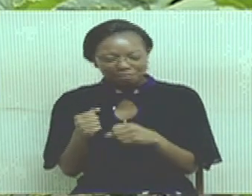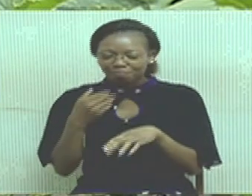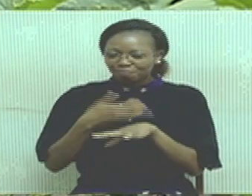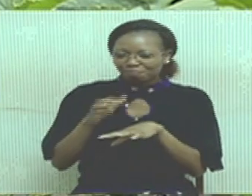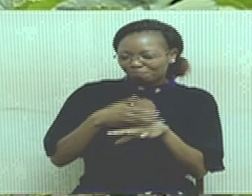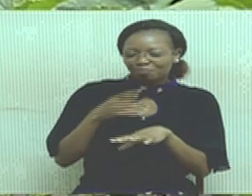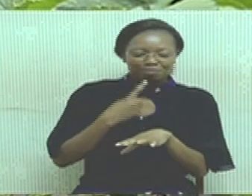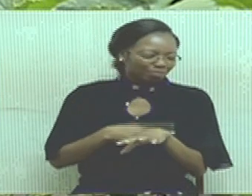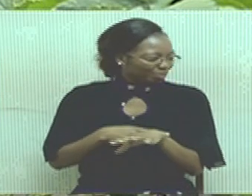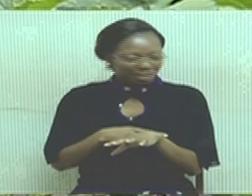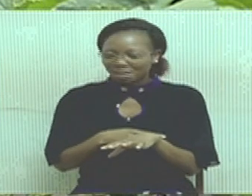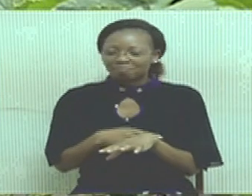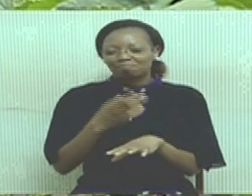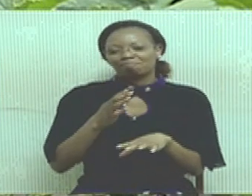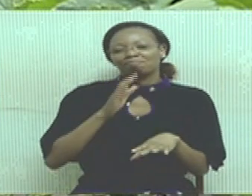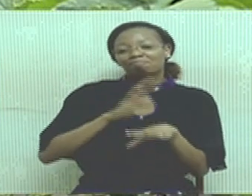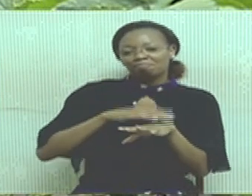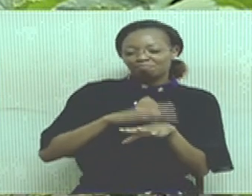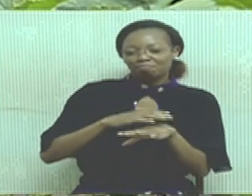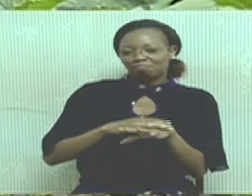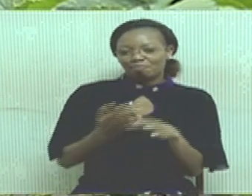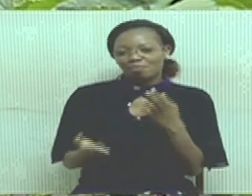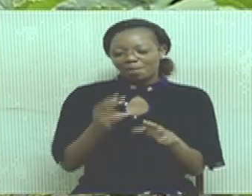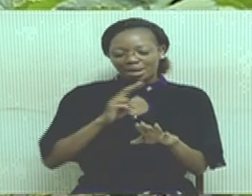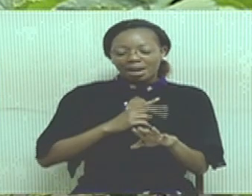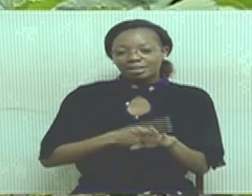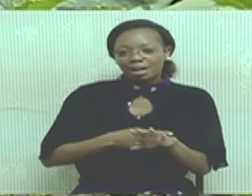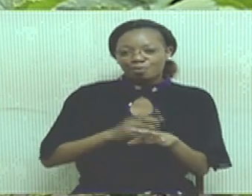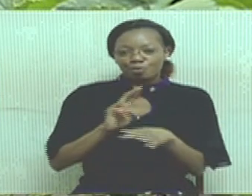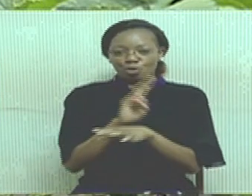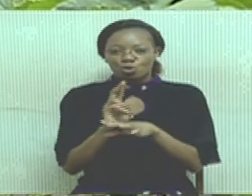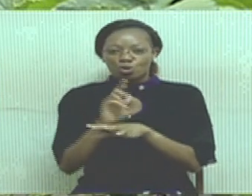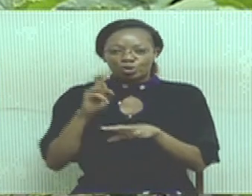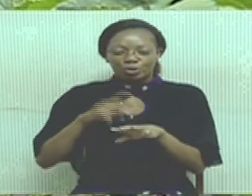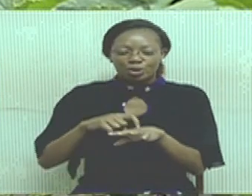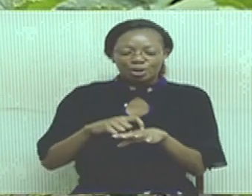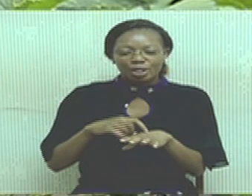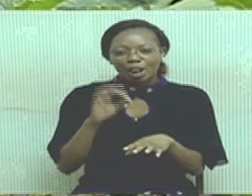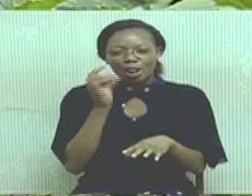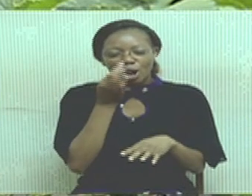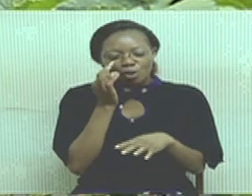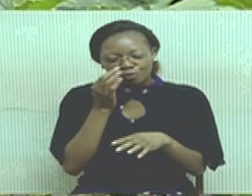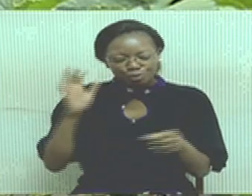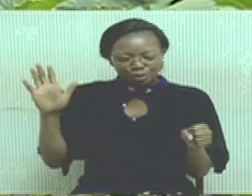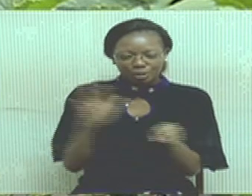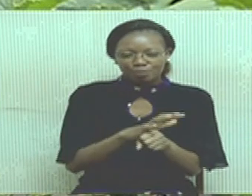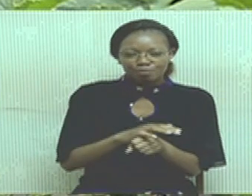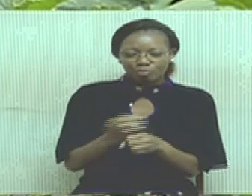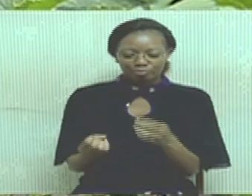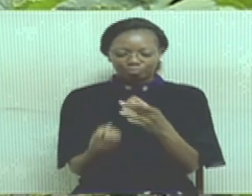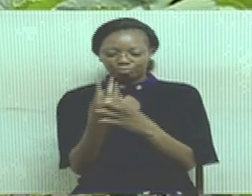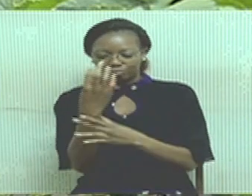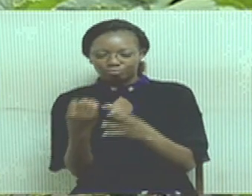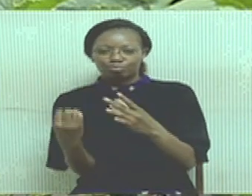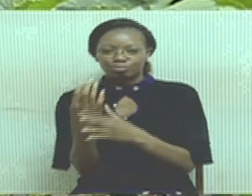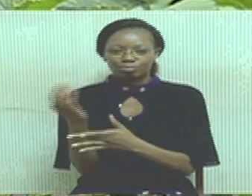hawana hasara yoyote kwa mkulima. Wakati unafanyia pollination na nyuki,